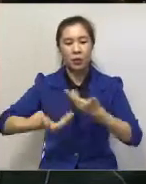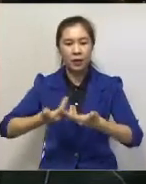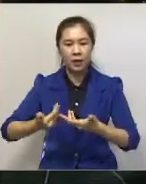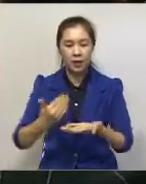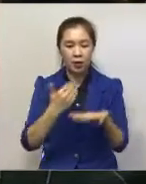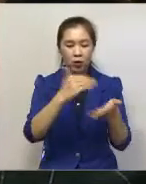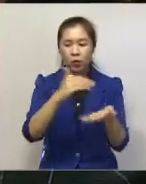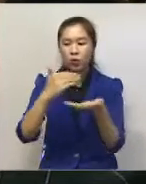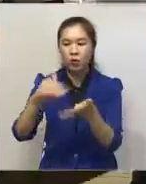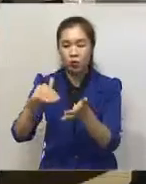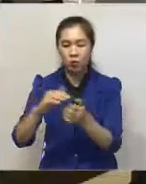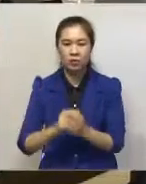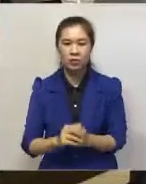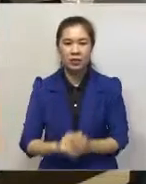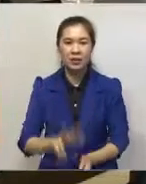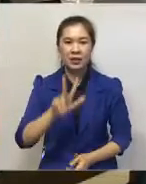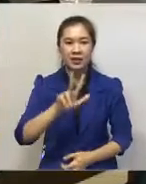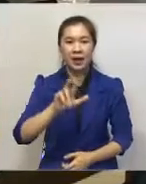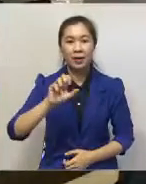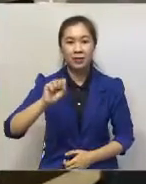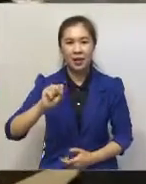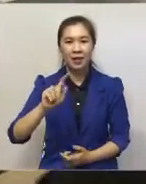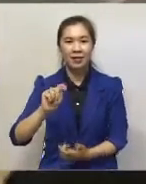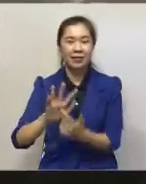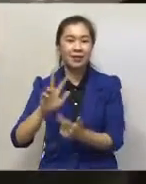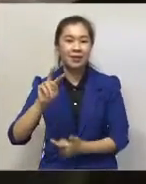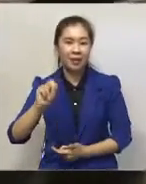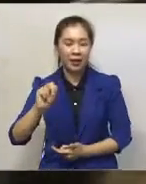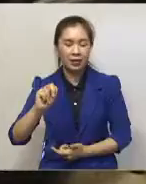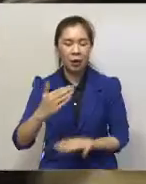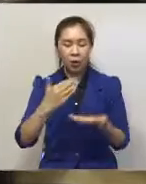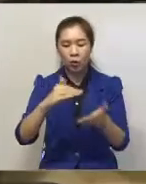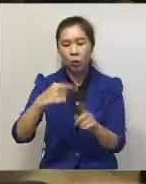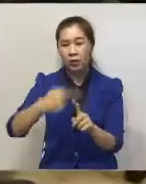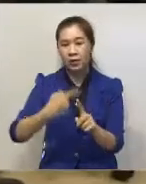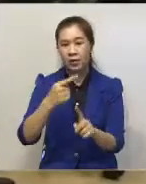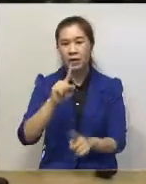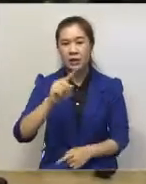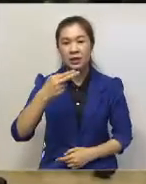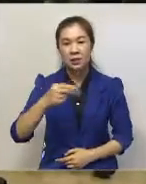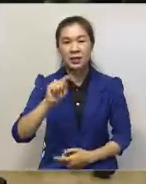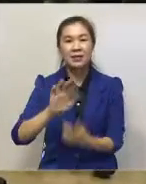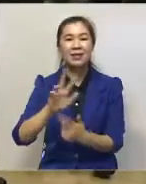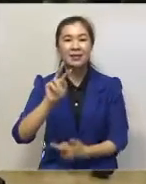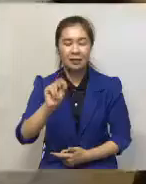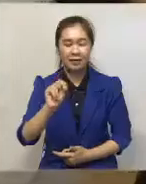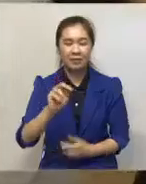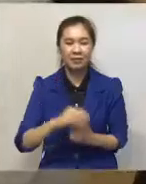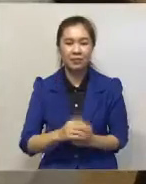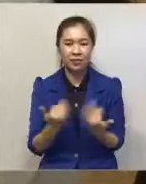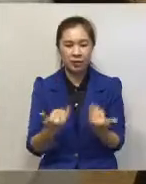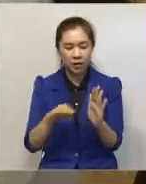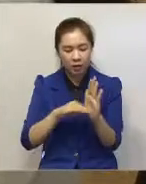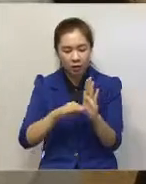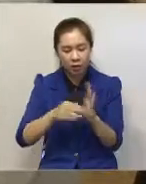มันปาล์มดิบเป้าหมาย 300,000 ตันเบื้องต้นส่งออกได้เฉลี่ยเพียงเดือนละ 10,000 ตันเท่านั้นค่ะเพราะว่าอยู่ใน